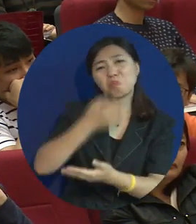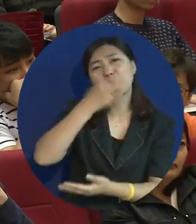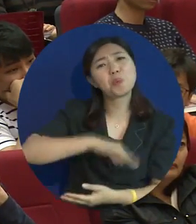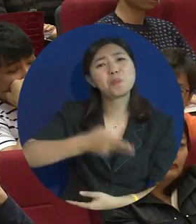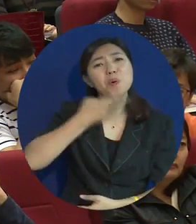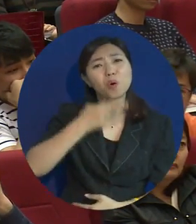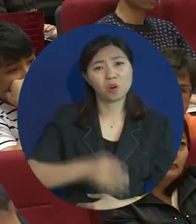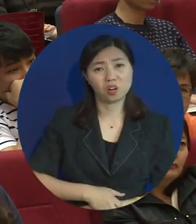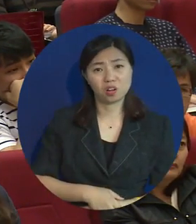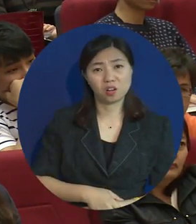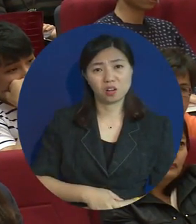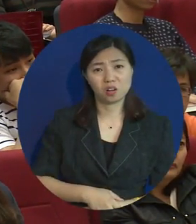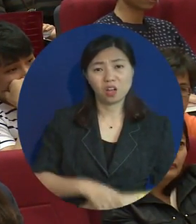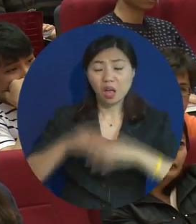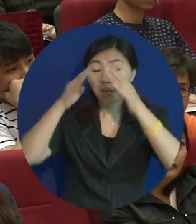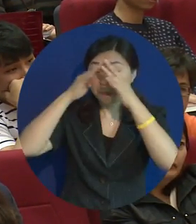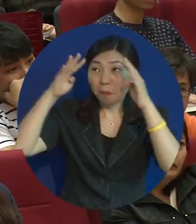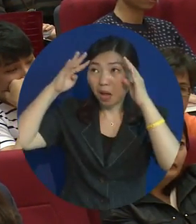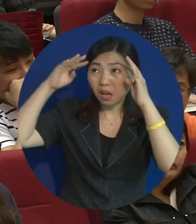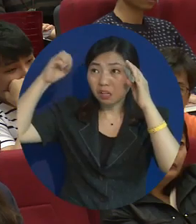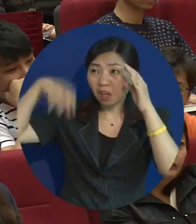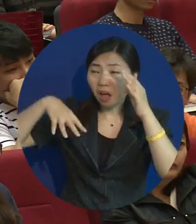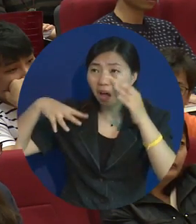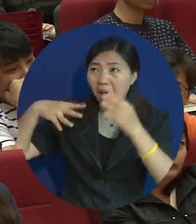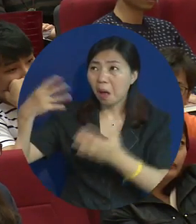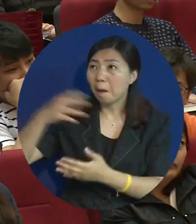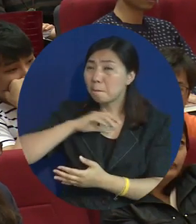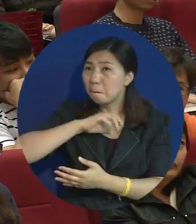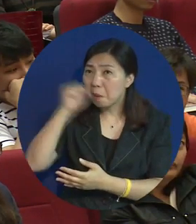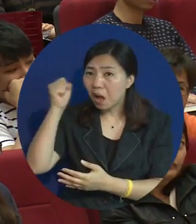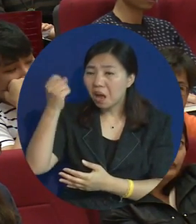받아봐야 창조성이 없어.